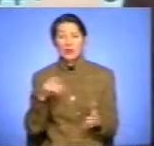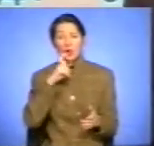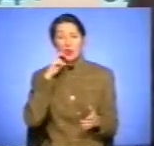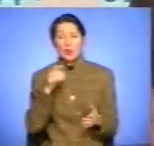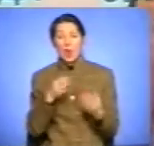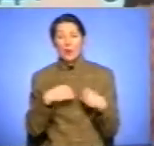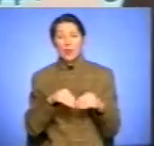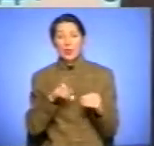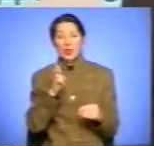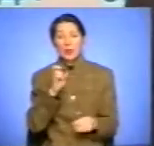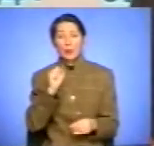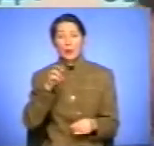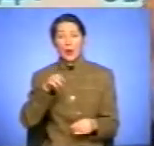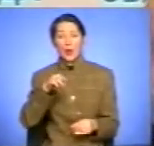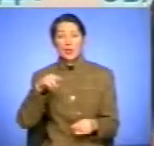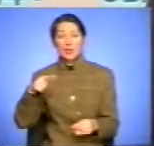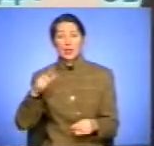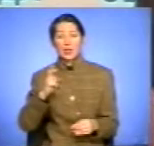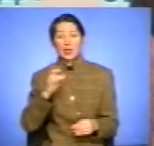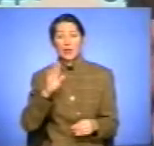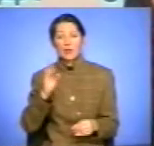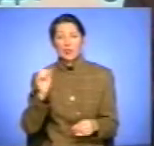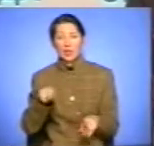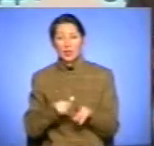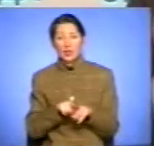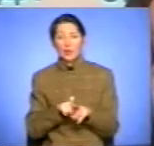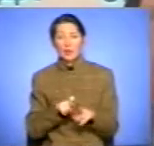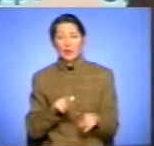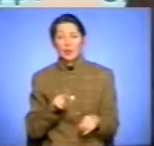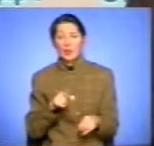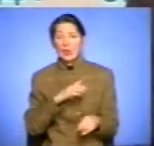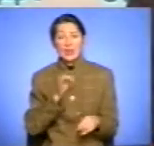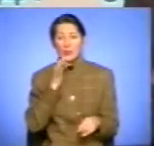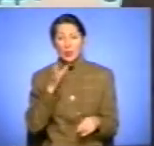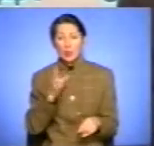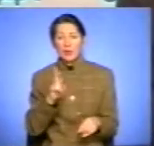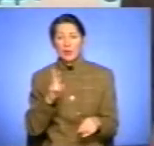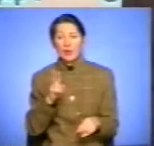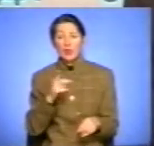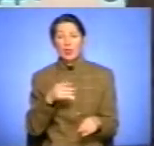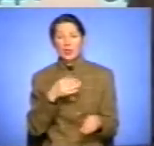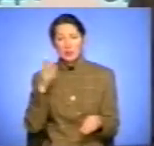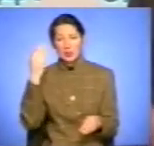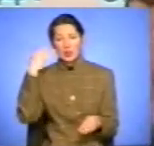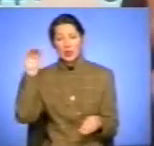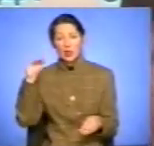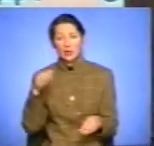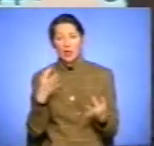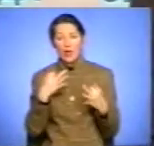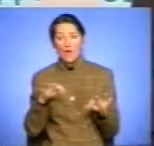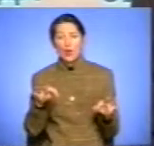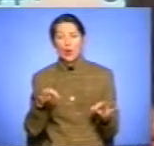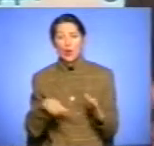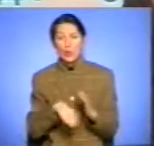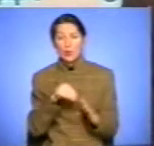об'єднання батьківщина теж во їм не сподобалося що не відображено як вони вважають політична ситуація і вони знехтували волю виборців і перестали